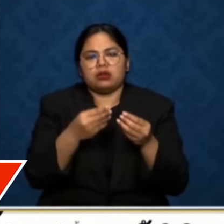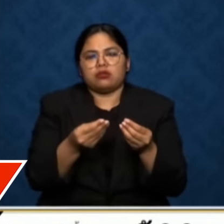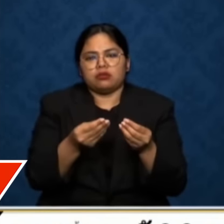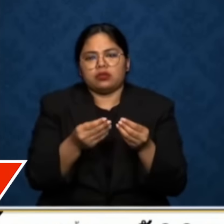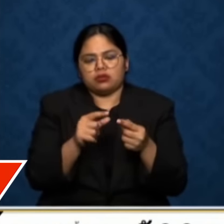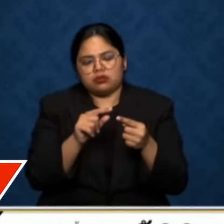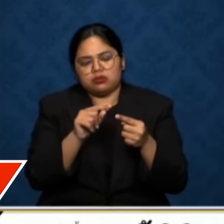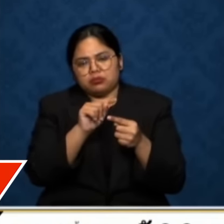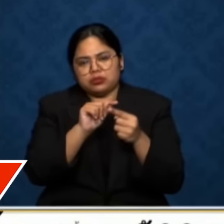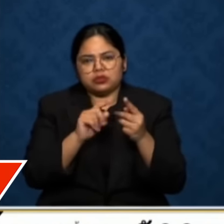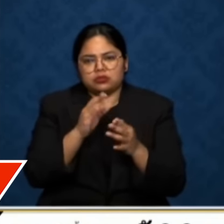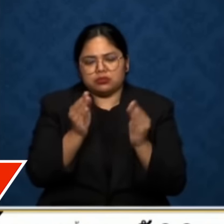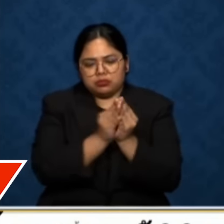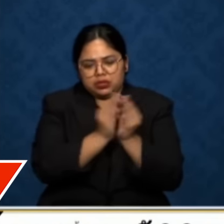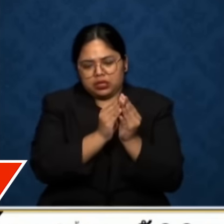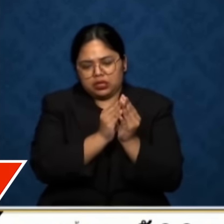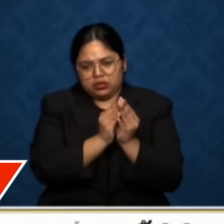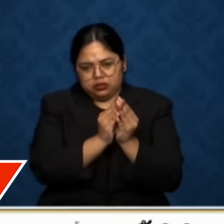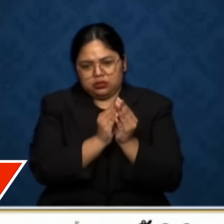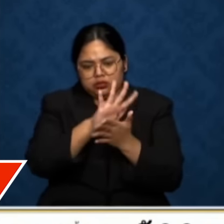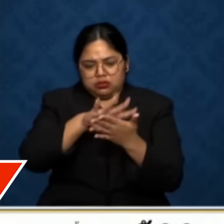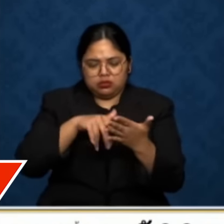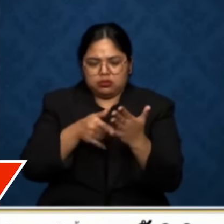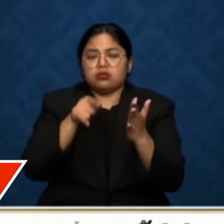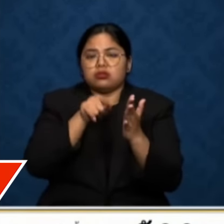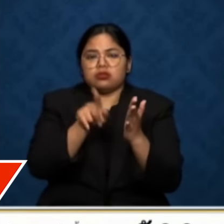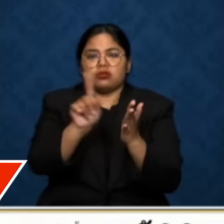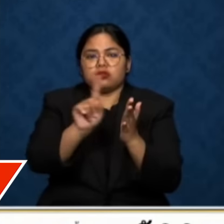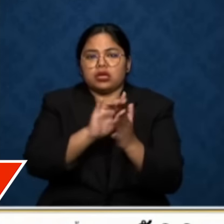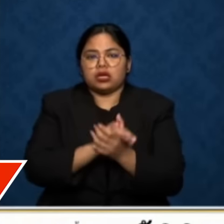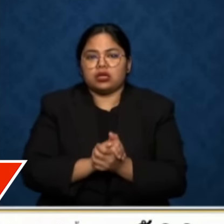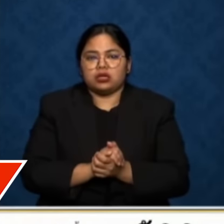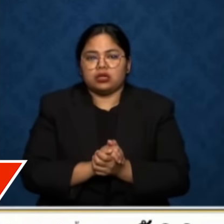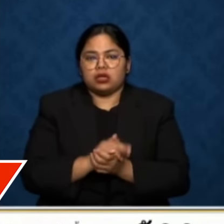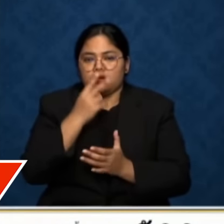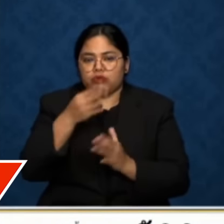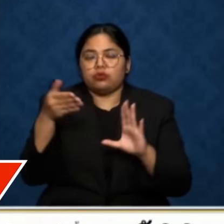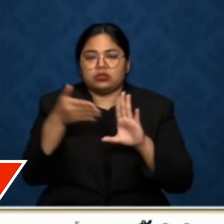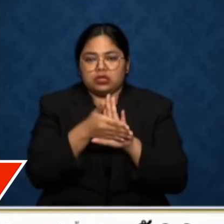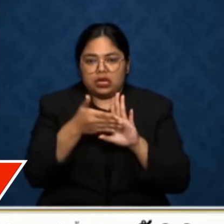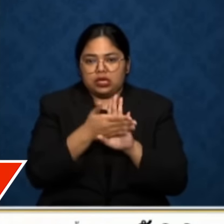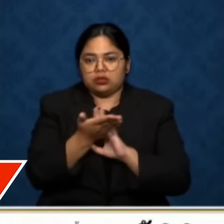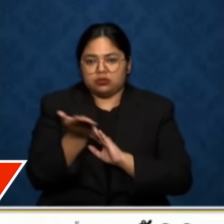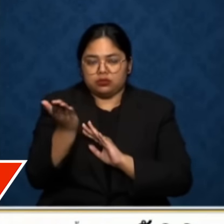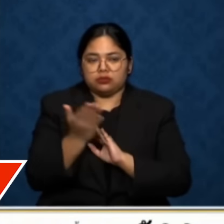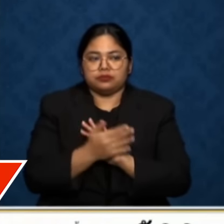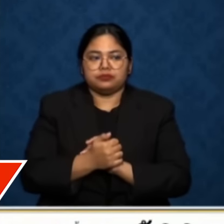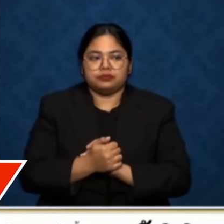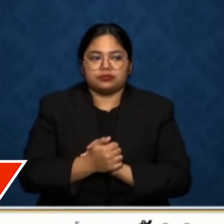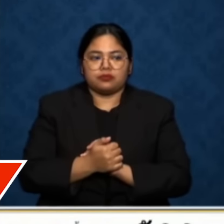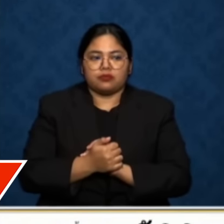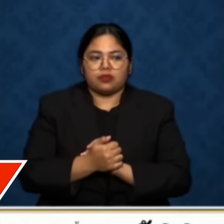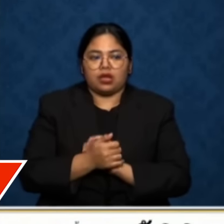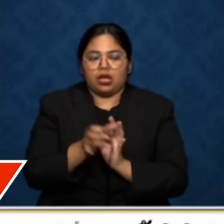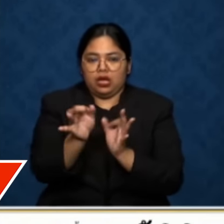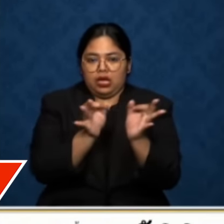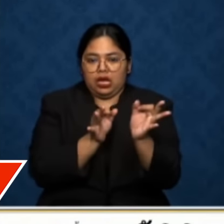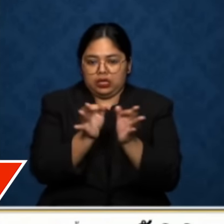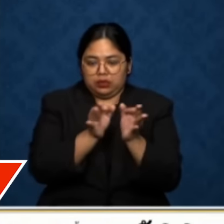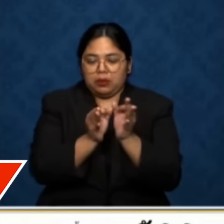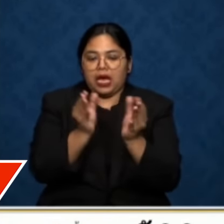นี่คือสภาพที่ดีที่สุดแล้วแต่ถ้าท่านบอกว่าผมไบแอสนะไม่เชื่อผมสไลด์ถัดไปครับมันมีคำอธิบายผลคะแนน